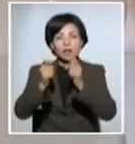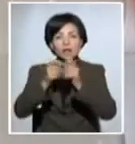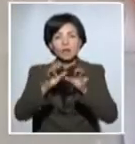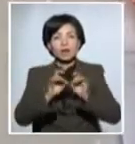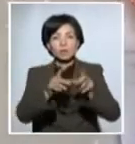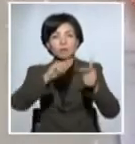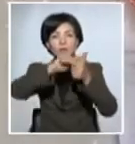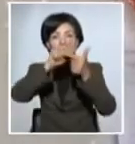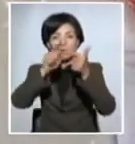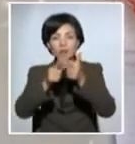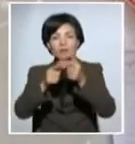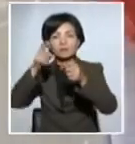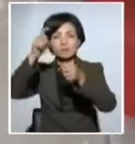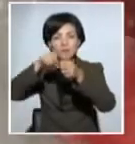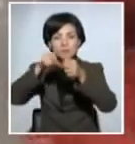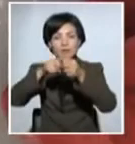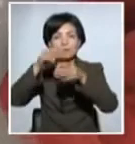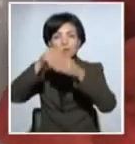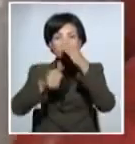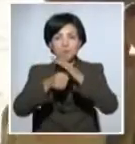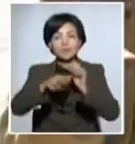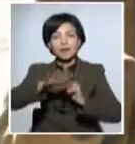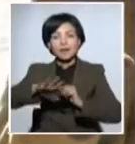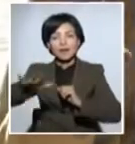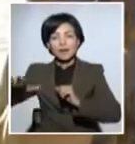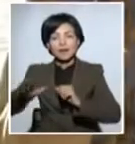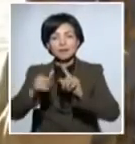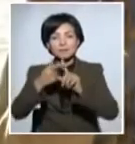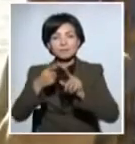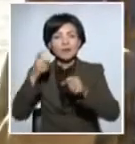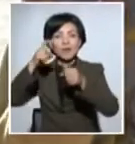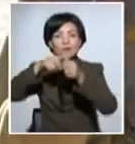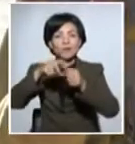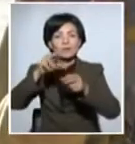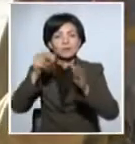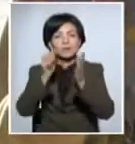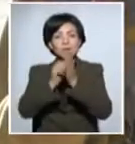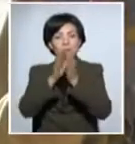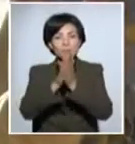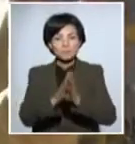المرشحين، فراغ حاول صغار ملأه ولو بحضور رمزي.